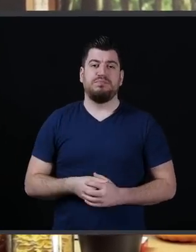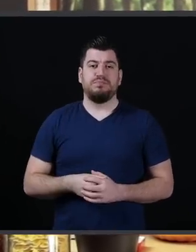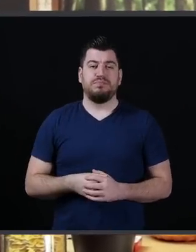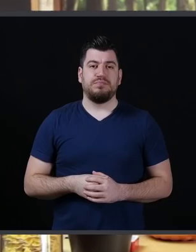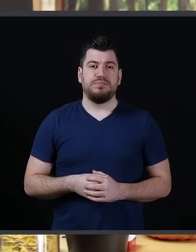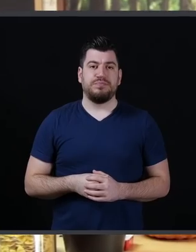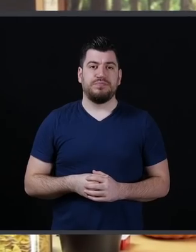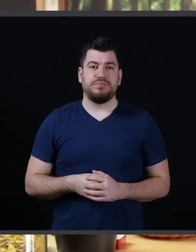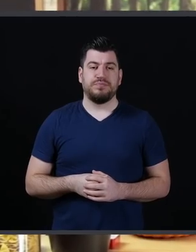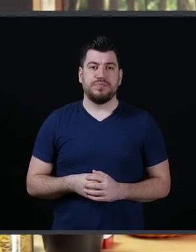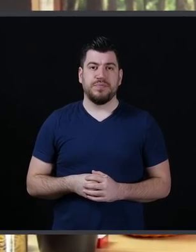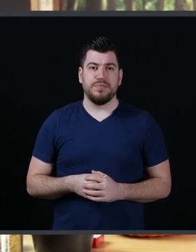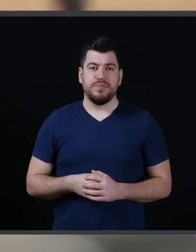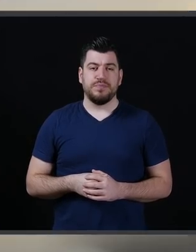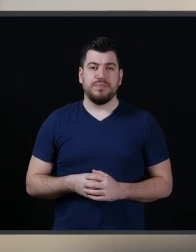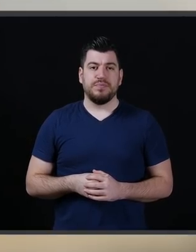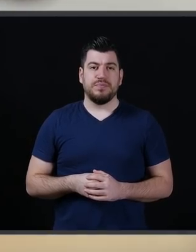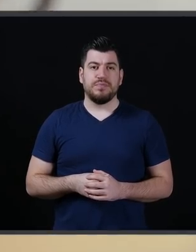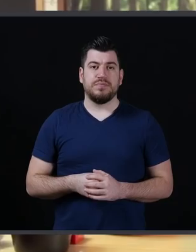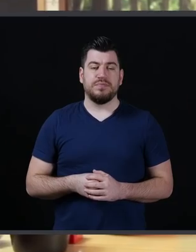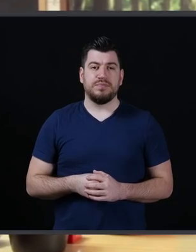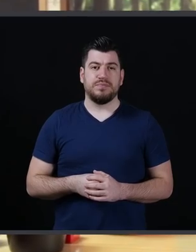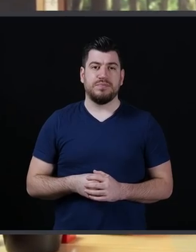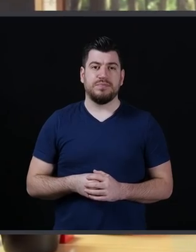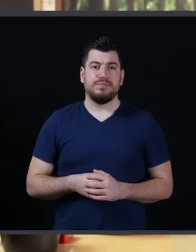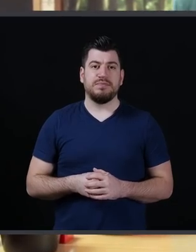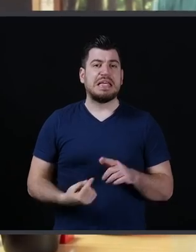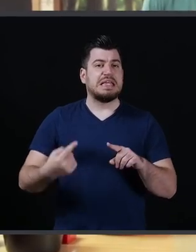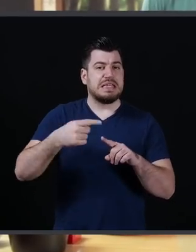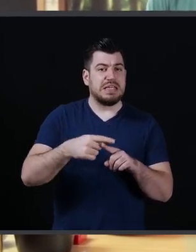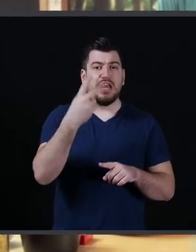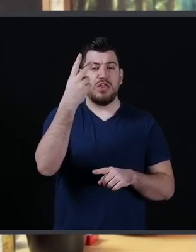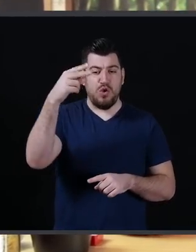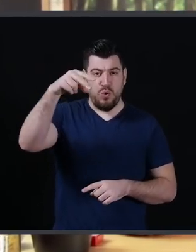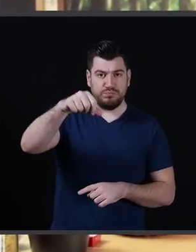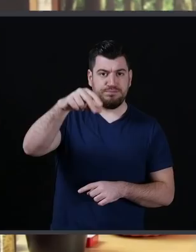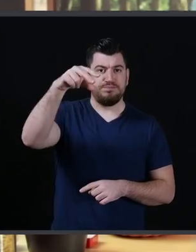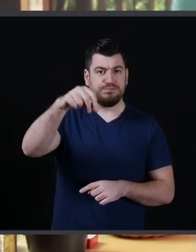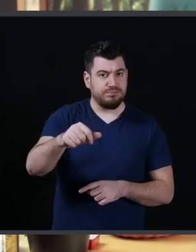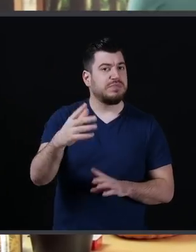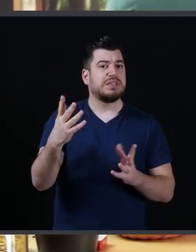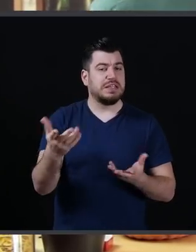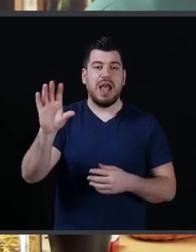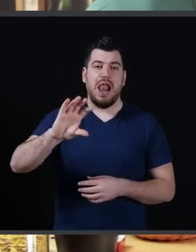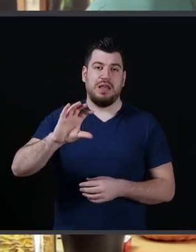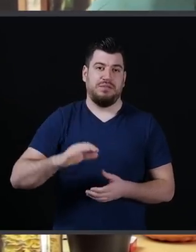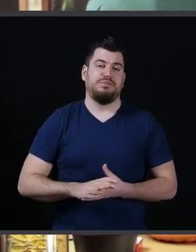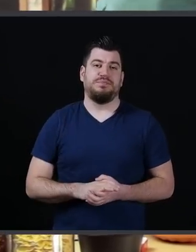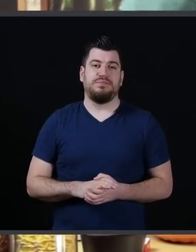Και μία Άντε δύο πρέσδες αλάτι Να παίρνω έτσι όπως είναι Να πάω στην άκρη